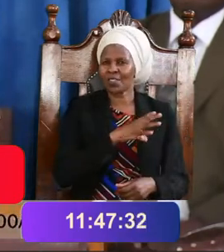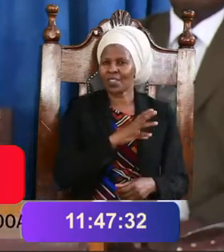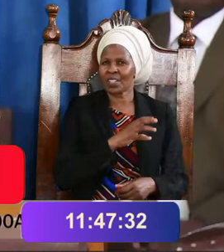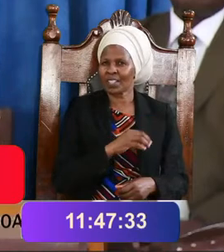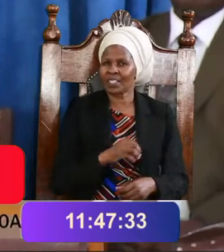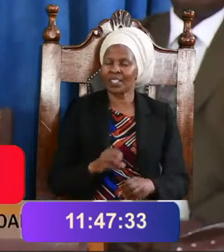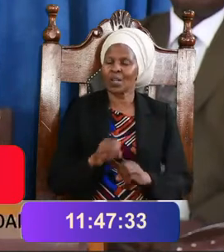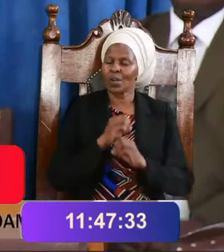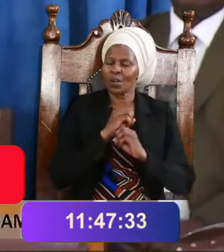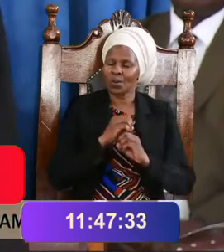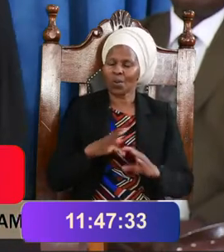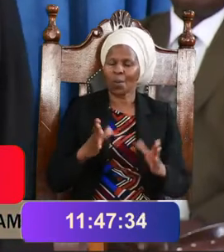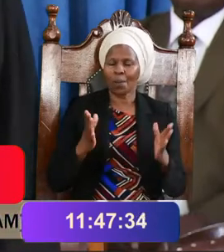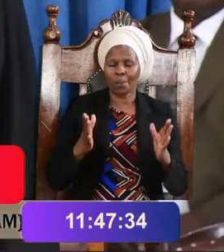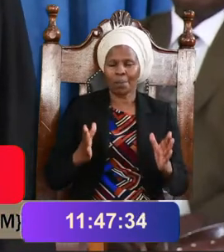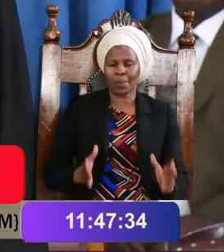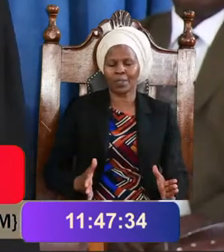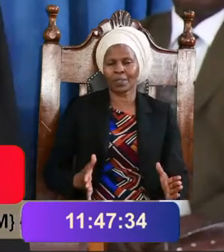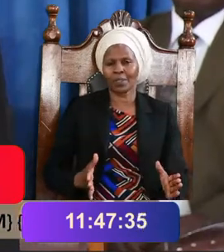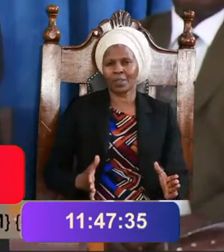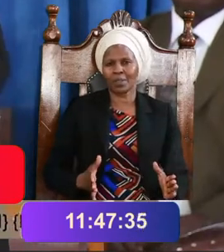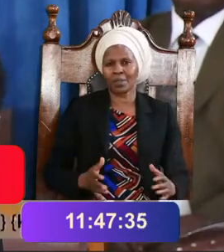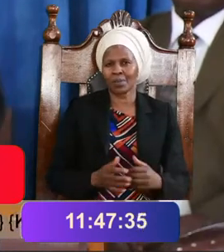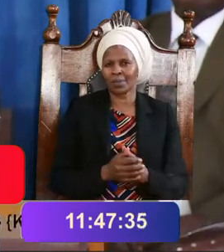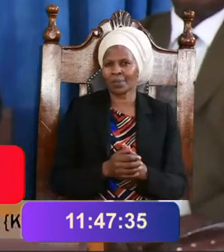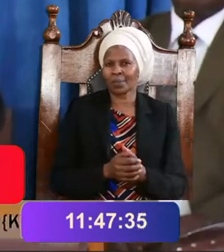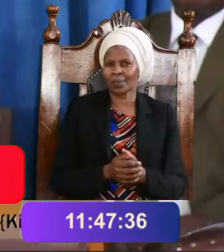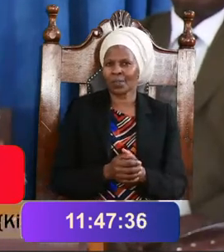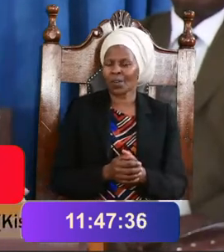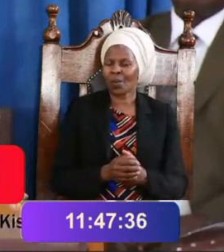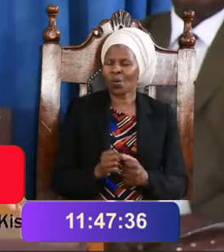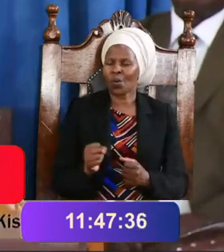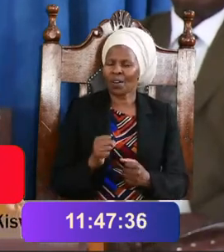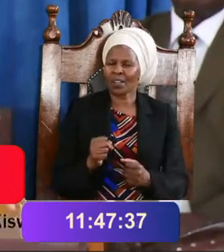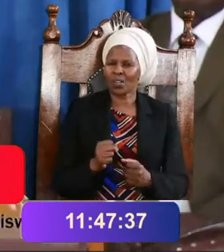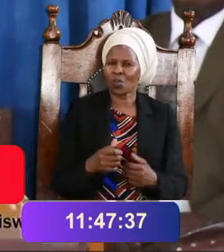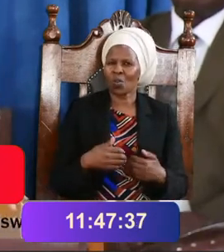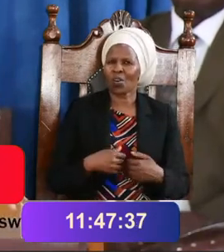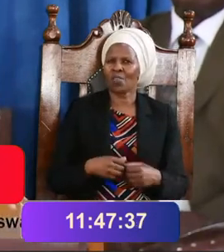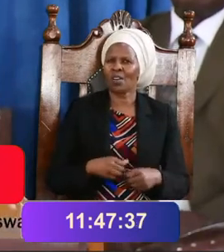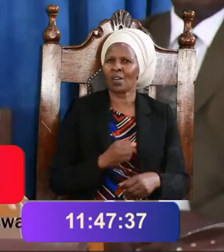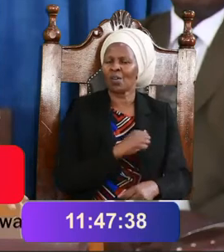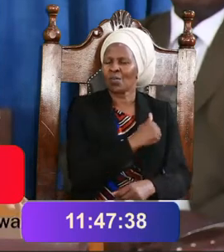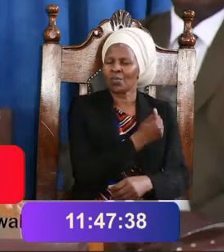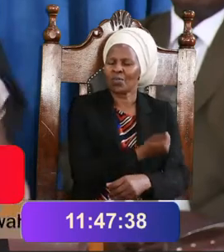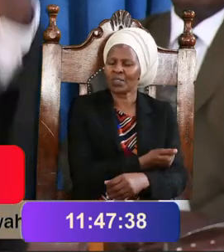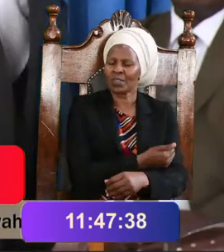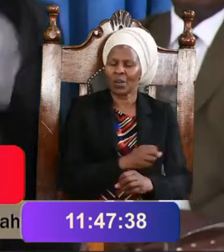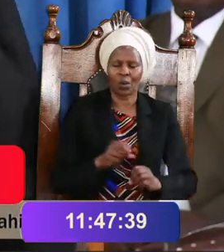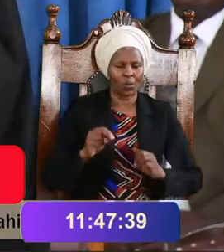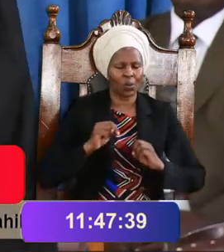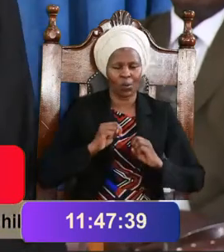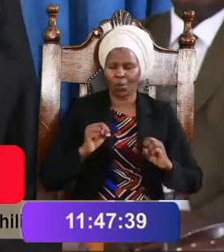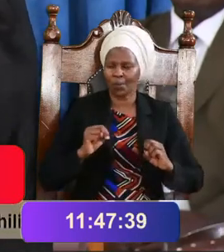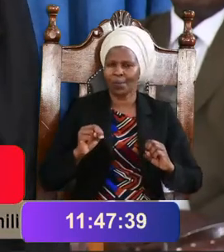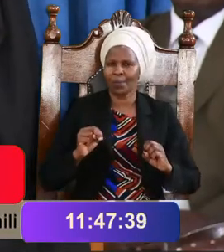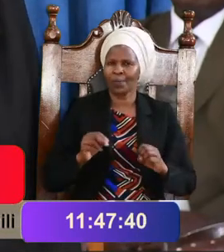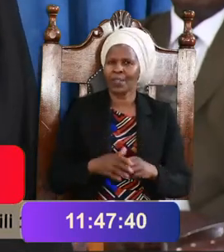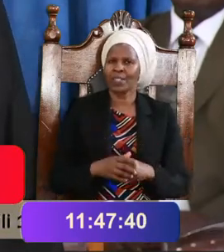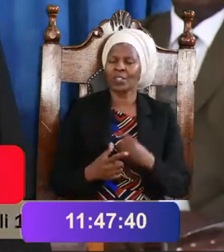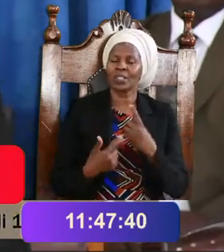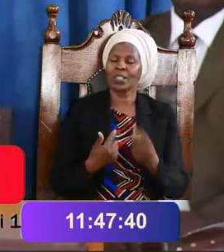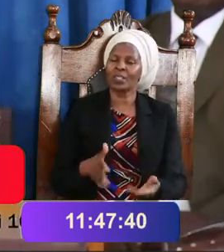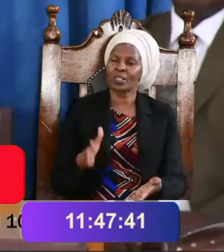Warumi, hakuogopa Wafarisayo ama wazee waliokuwa na nguvu nyingi za kitawala wakati huo. Aliwaambia